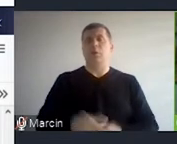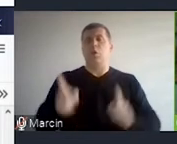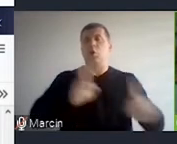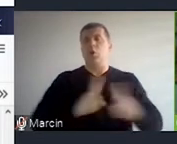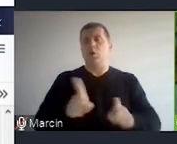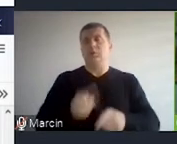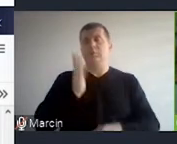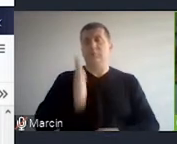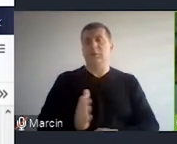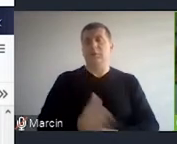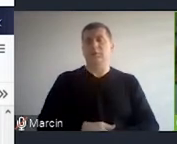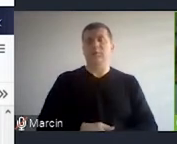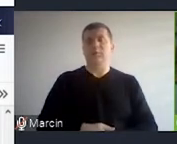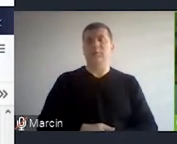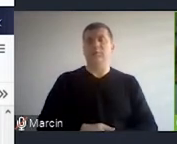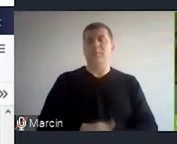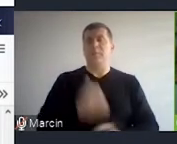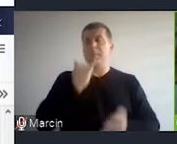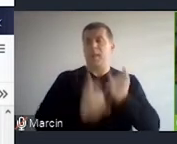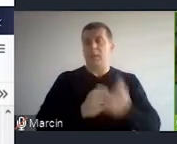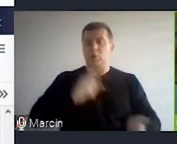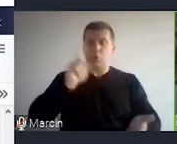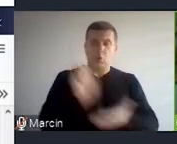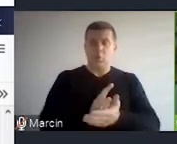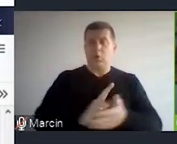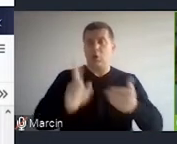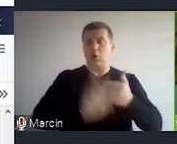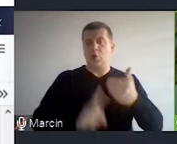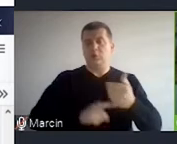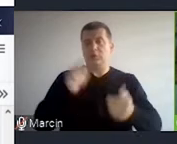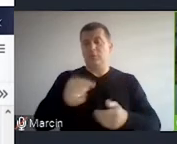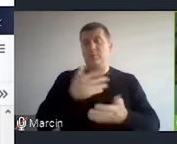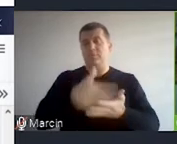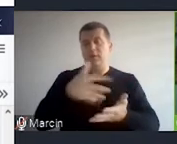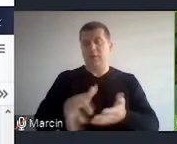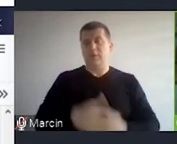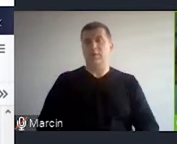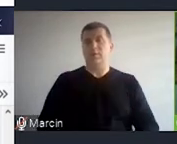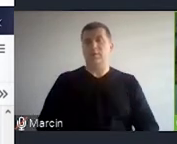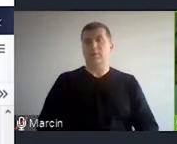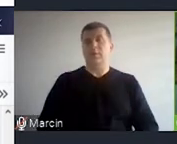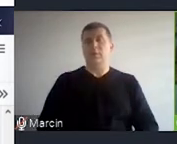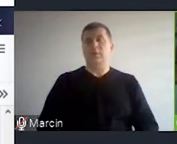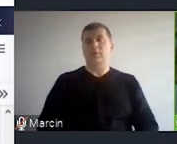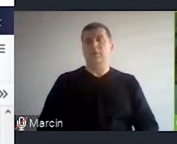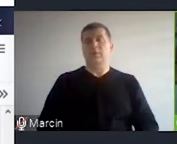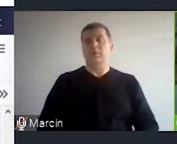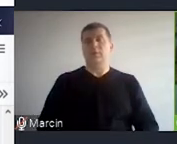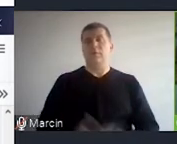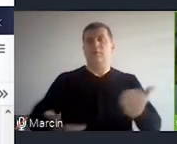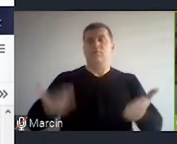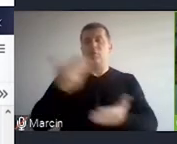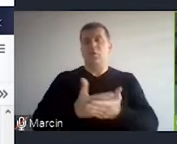Oznaczać to będzie, że jeśli uda mi się rozliczyć ten wydatek w